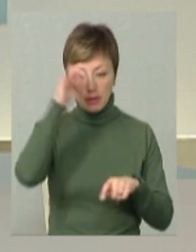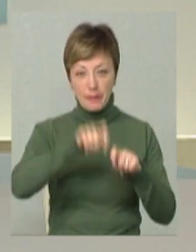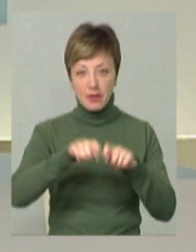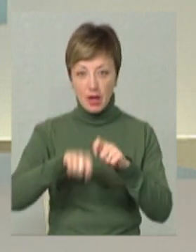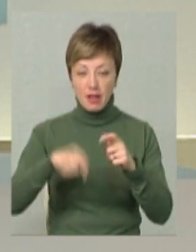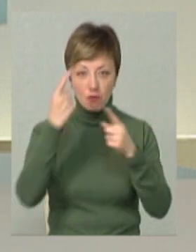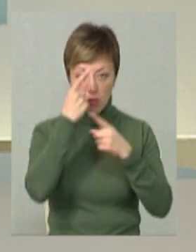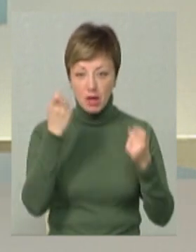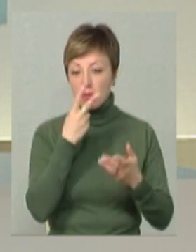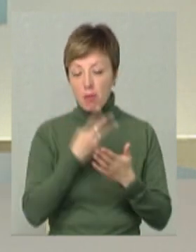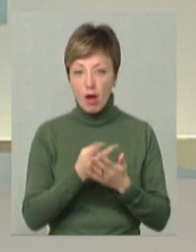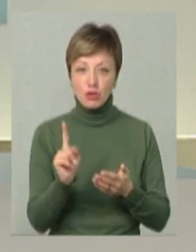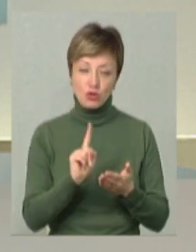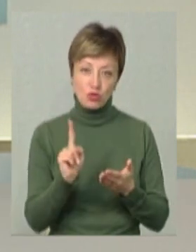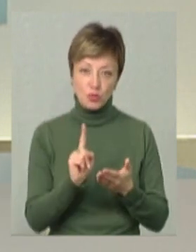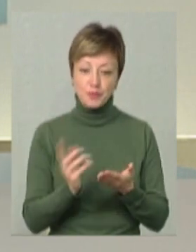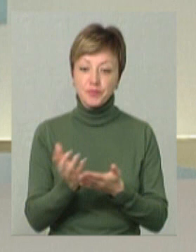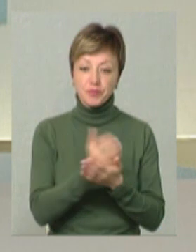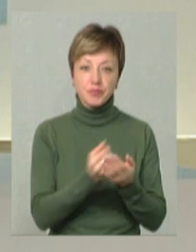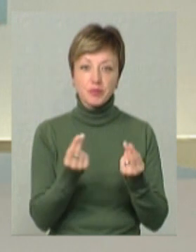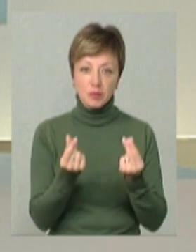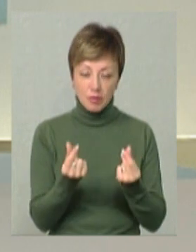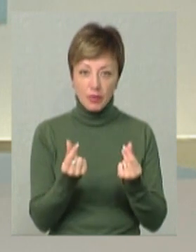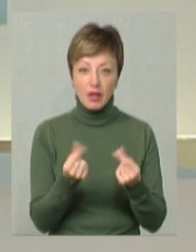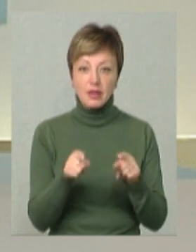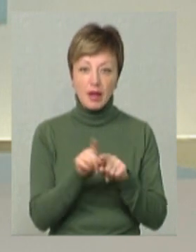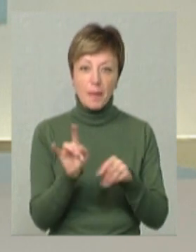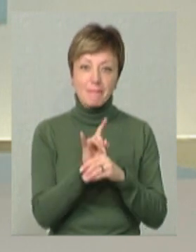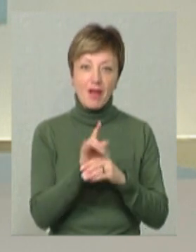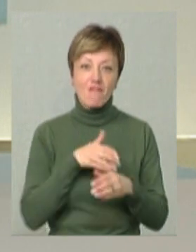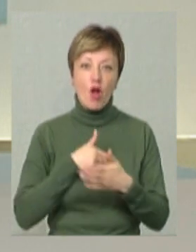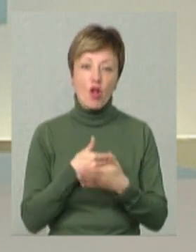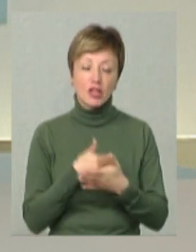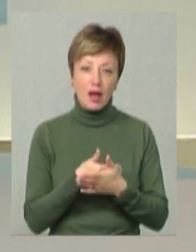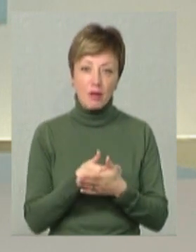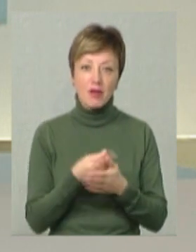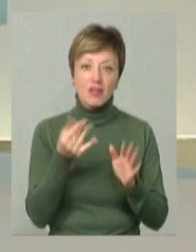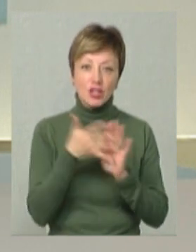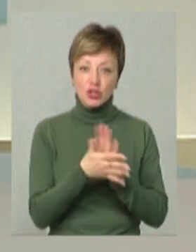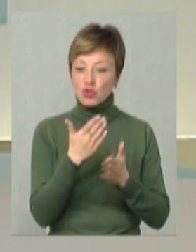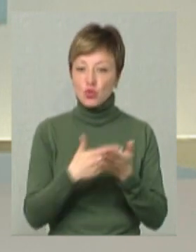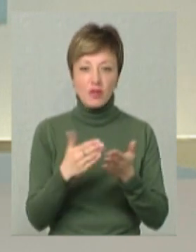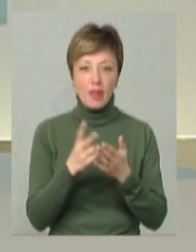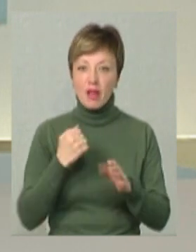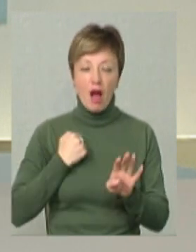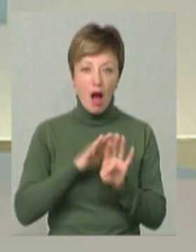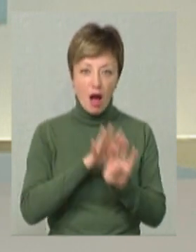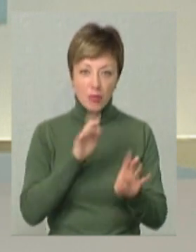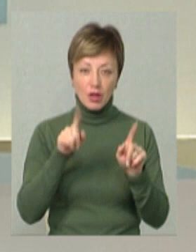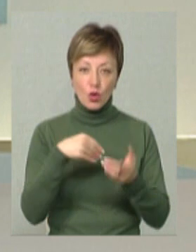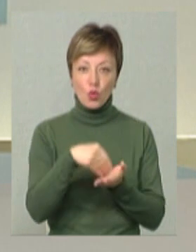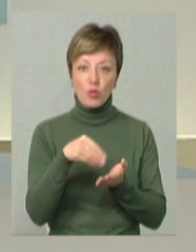перевіряли інформацію і бачили, що зібрані кошти такими псевдоволонтерами, вони витрачалися зовсім не на армію, а за них